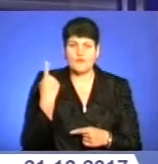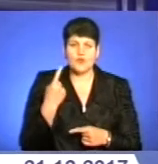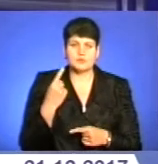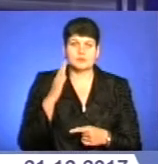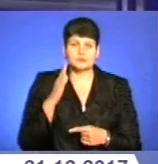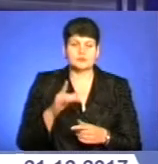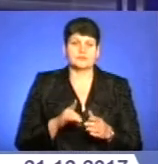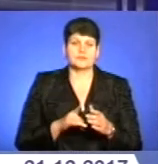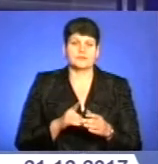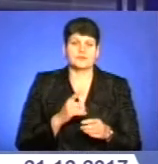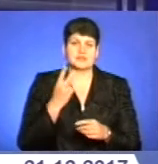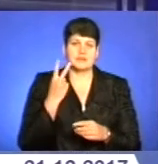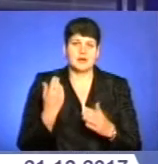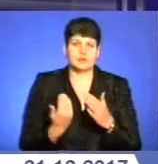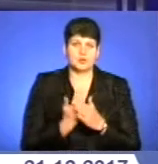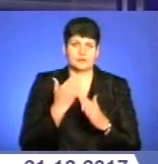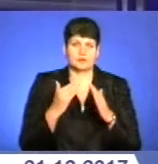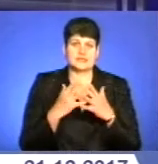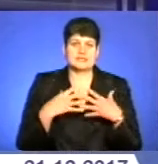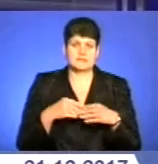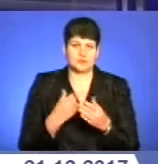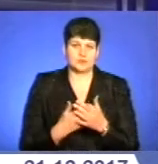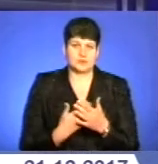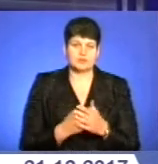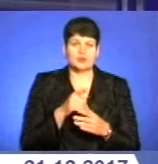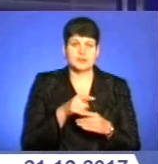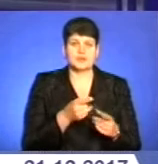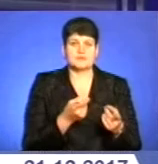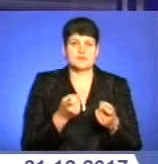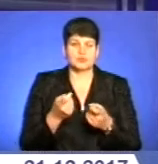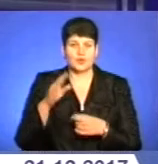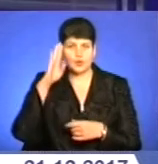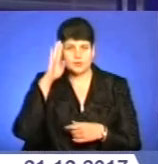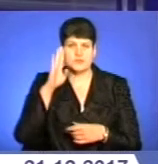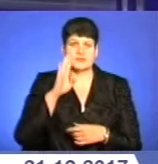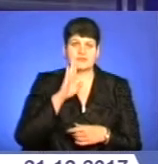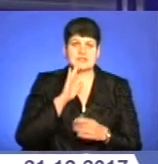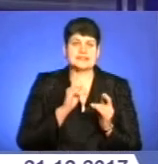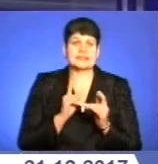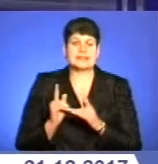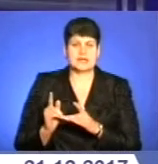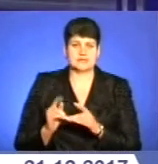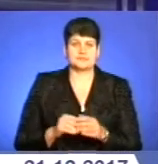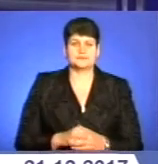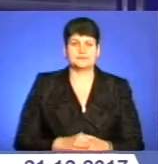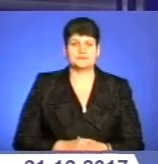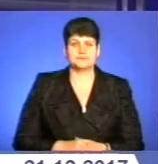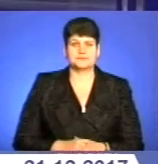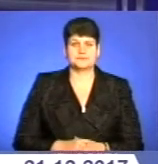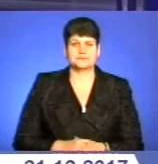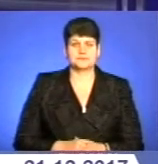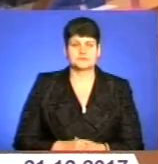має запрацювати два нових будинки сімейного типу. До них перейдуть хлопчики та дівчатка з інтернатів. Людмила Пучкалець